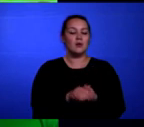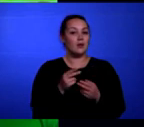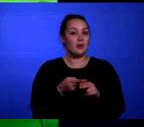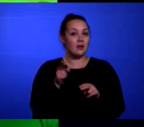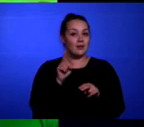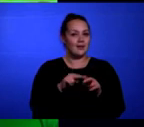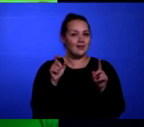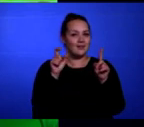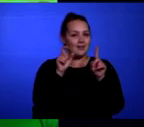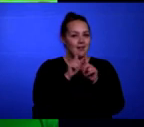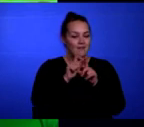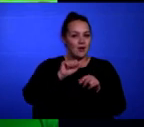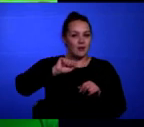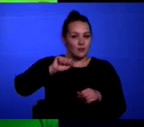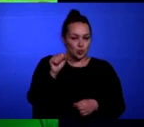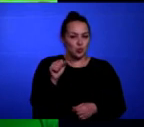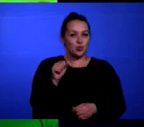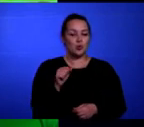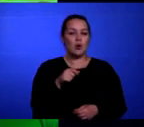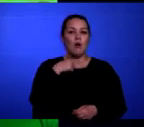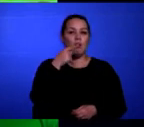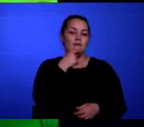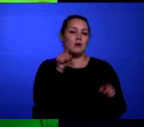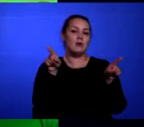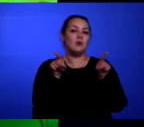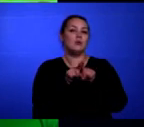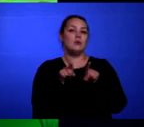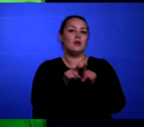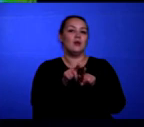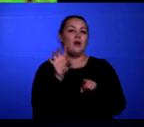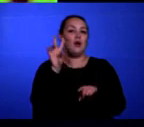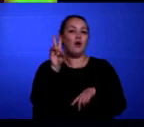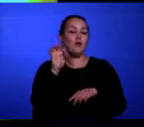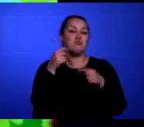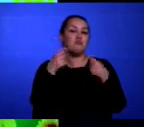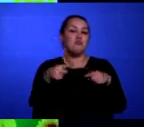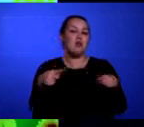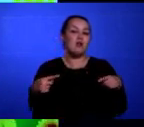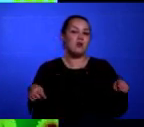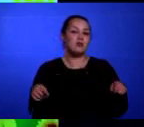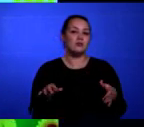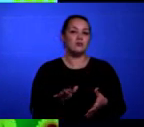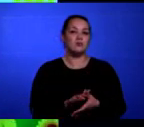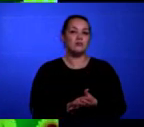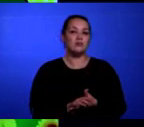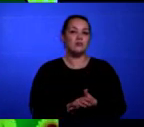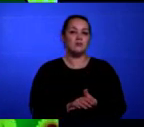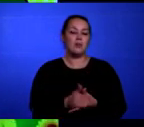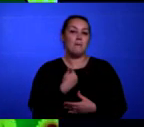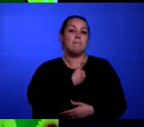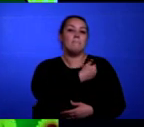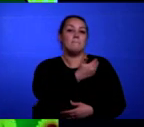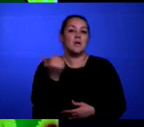слова приятели они говорят одно и то же но по-разному мы с приятелем